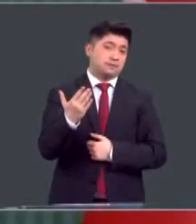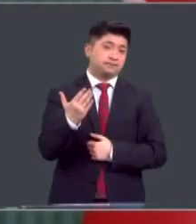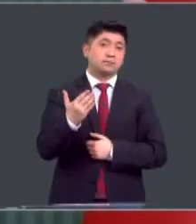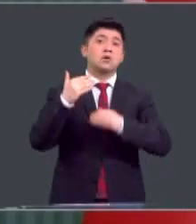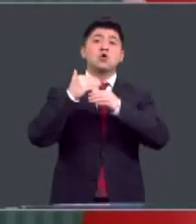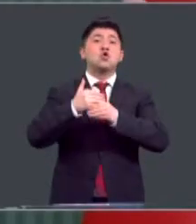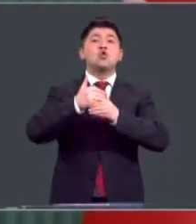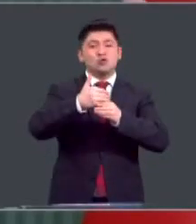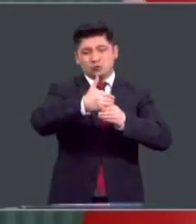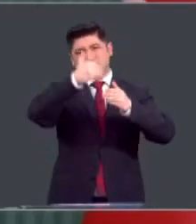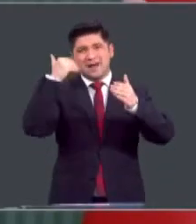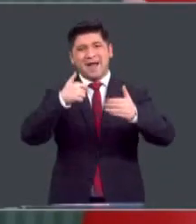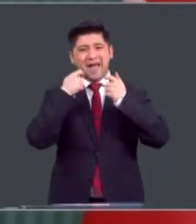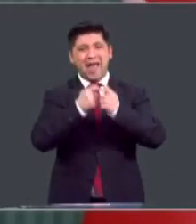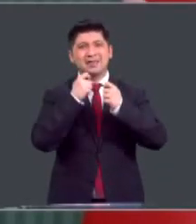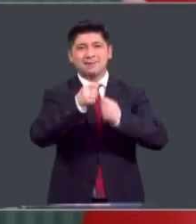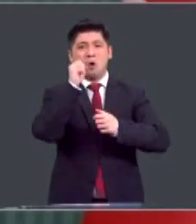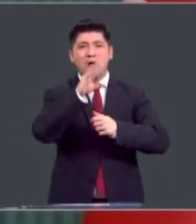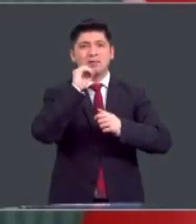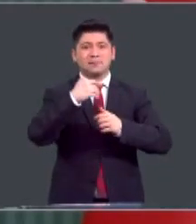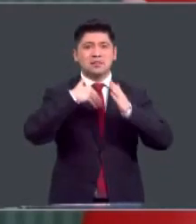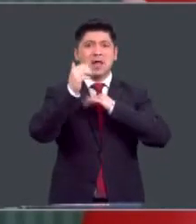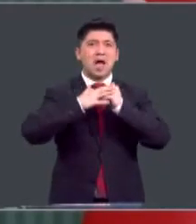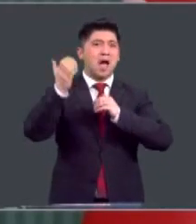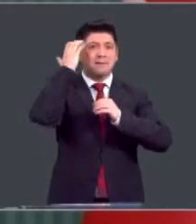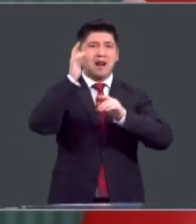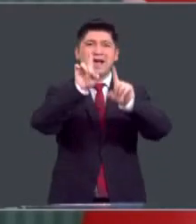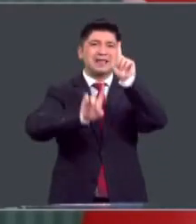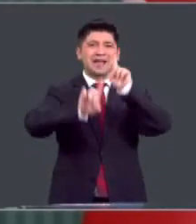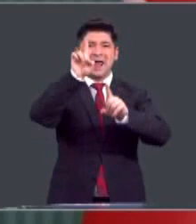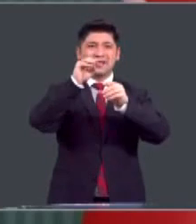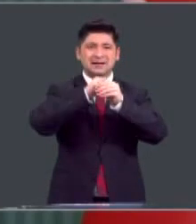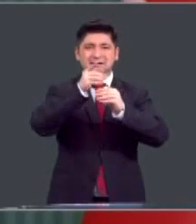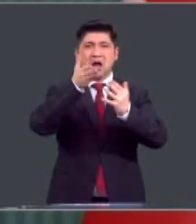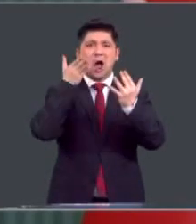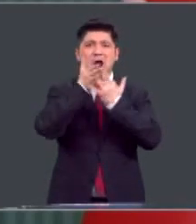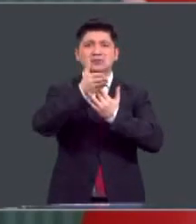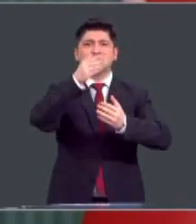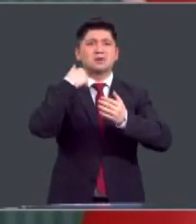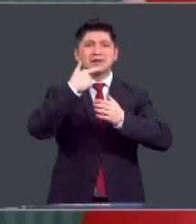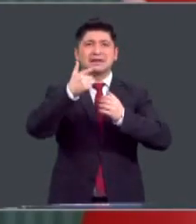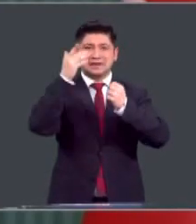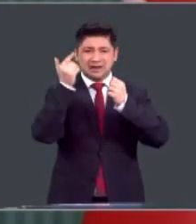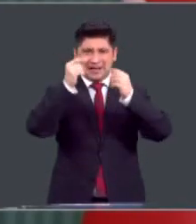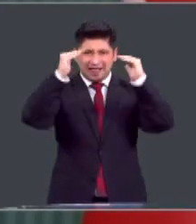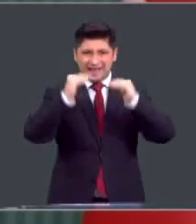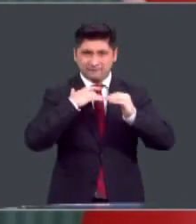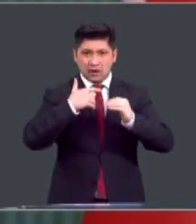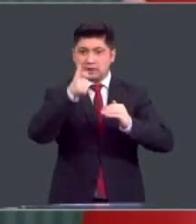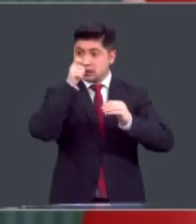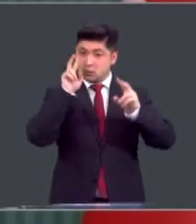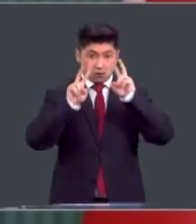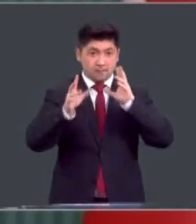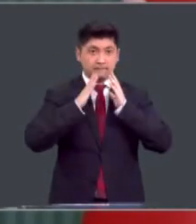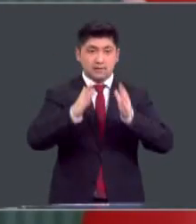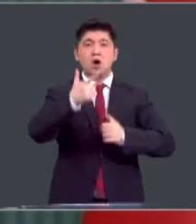çok uzaktan eğitim öğretimin temeli olan İnternete erişim lerindeki sınırlı da dikkate